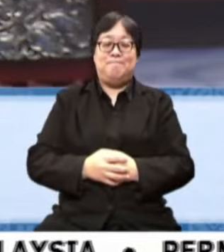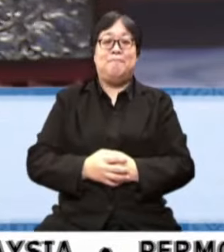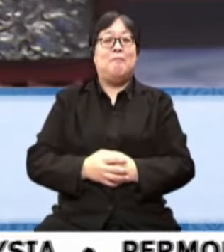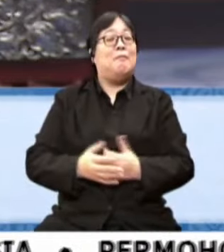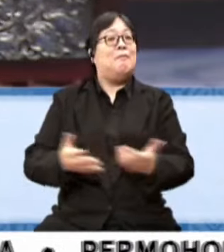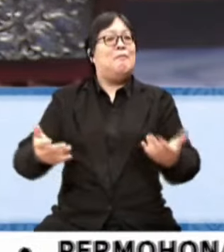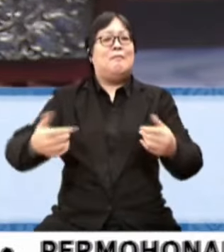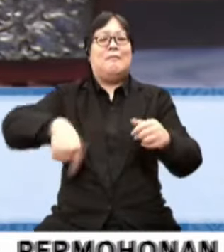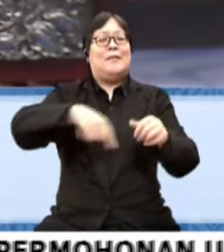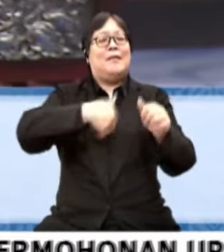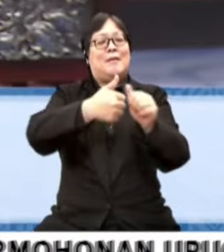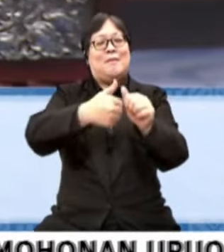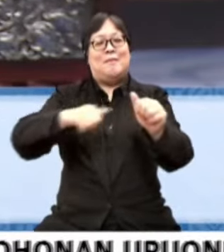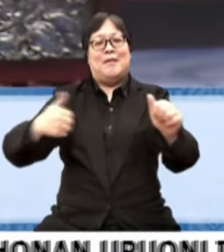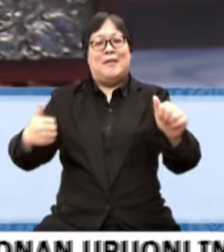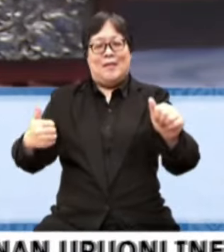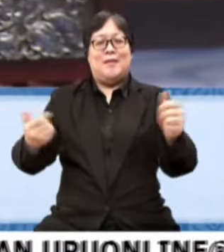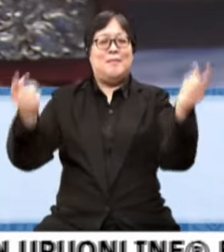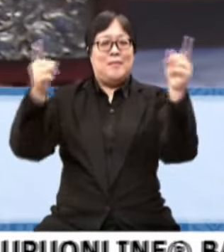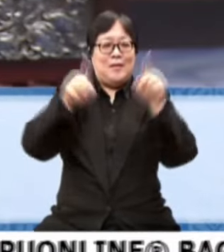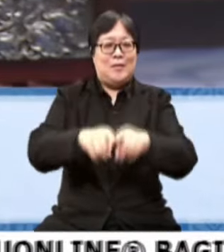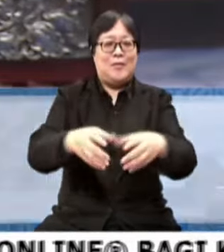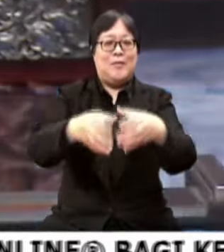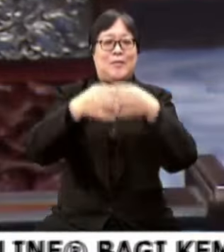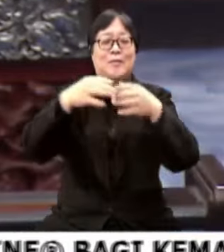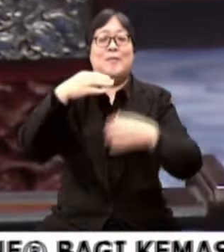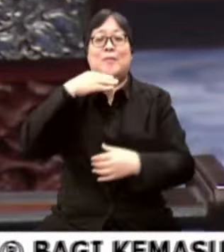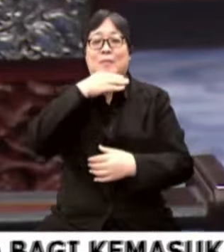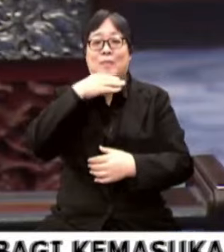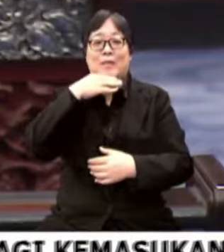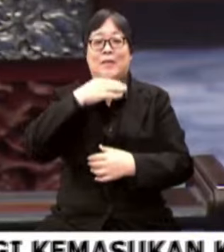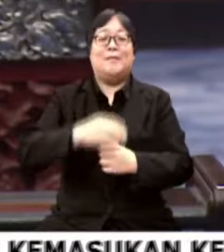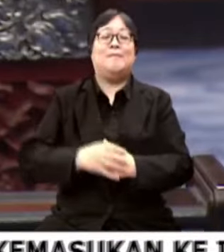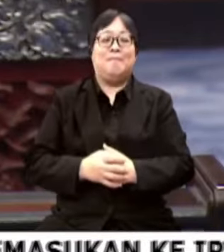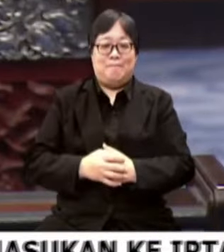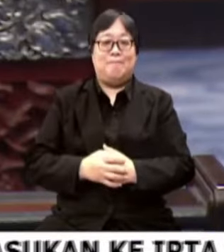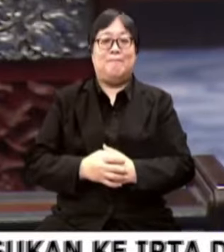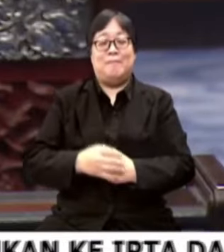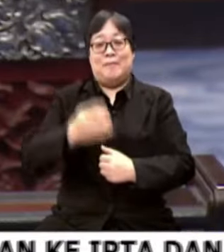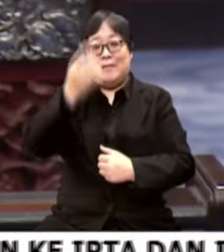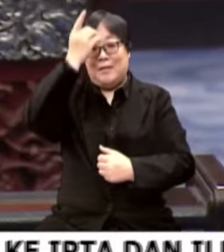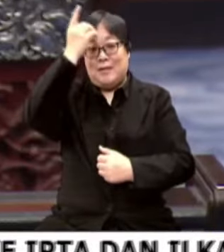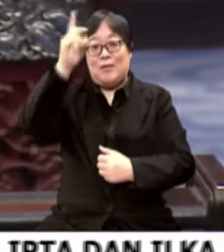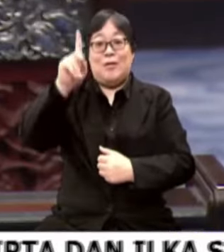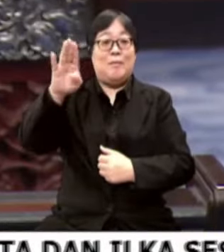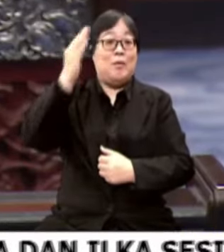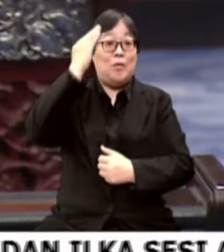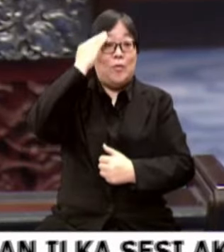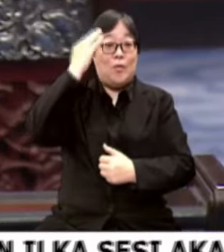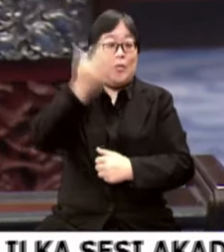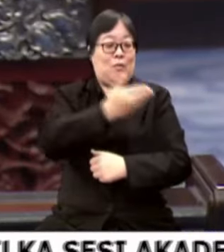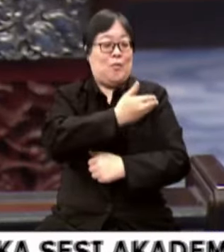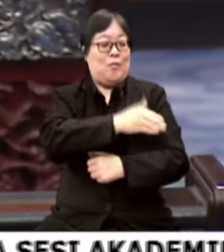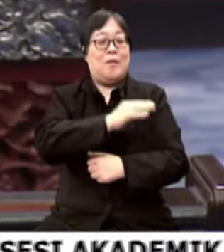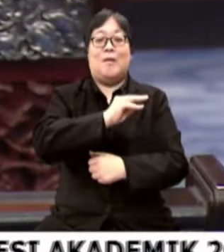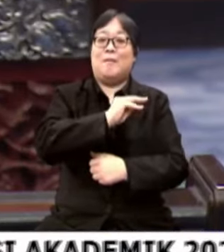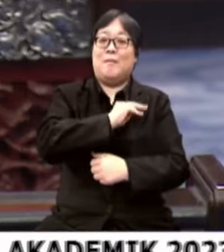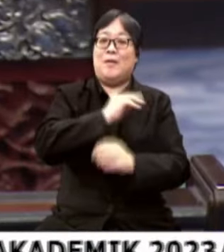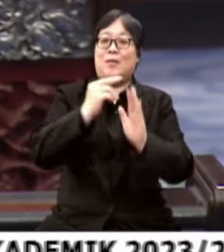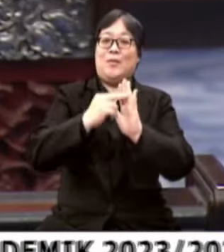Lebih ramai individu diistilah khususnya Golongan muda seperti zamannya yang Bomat menteri